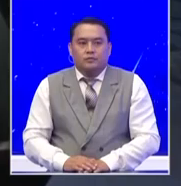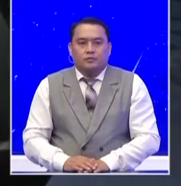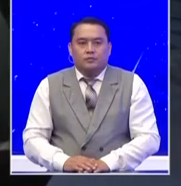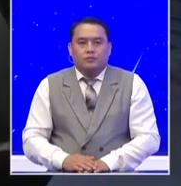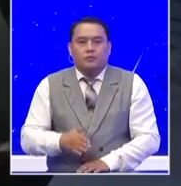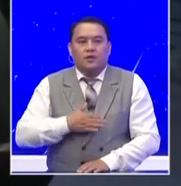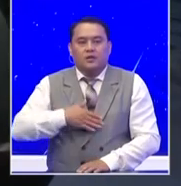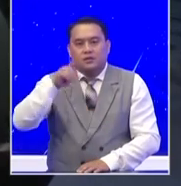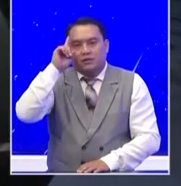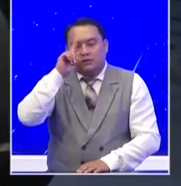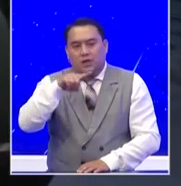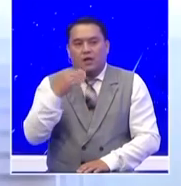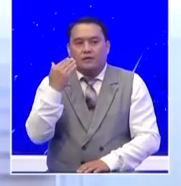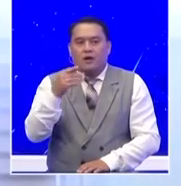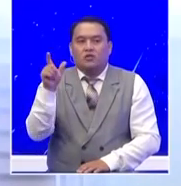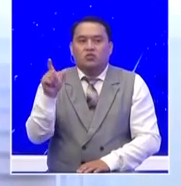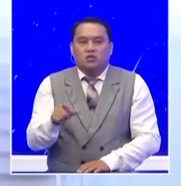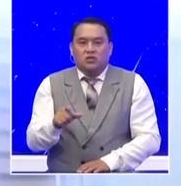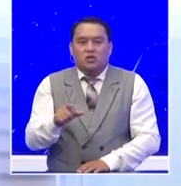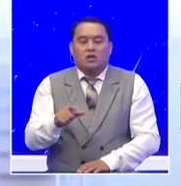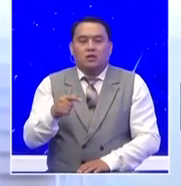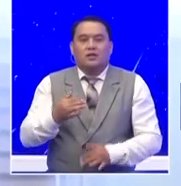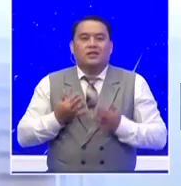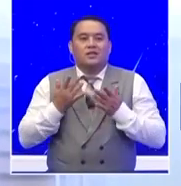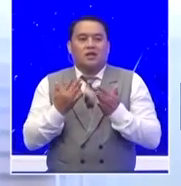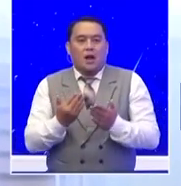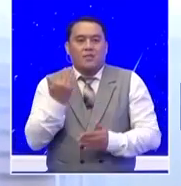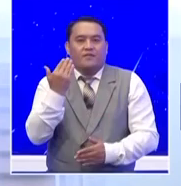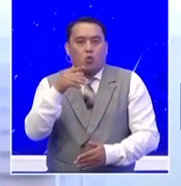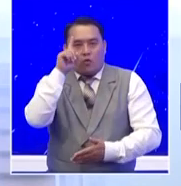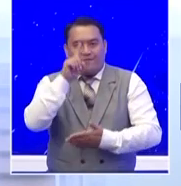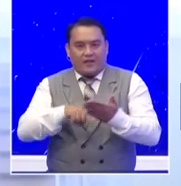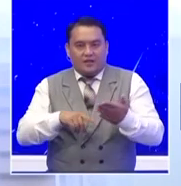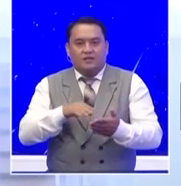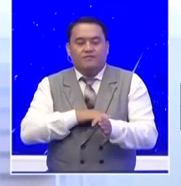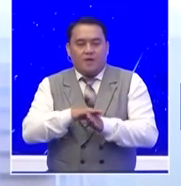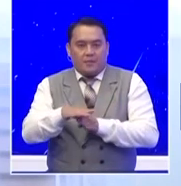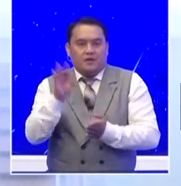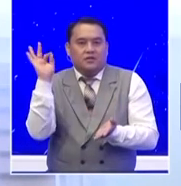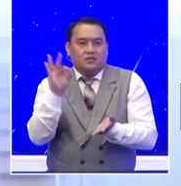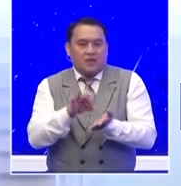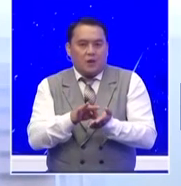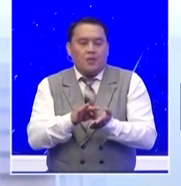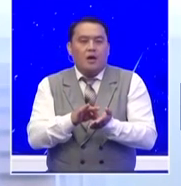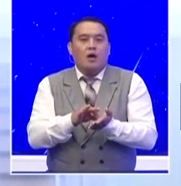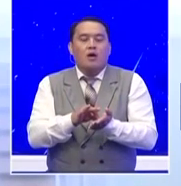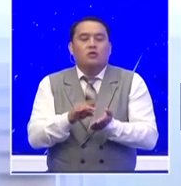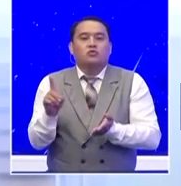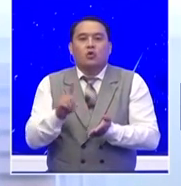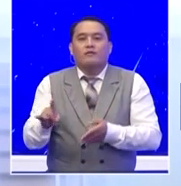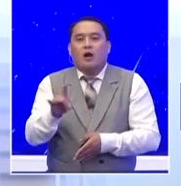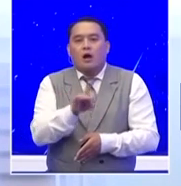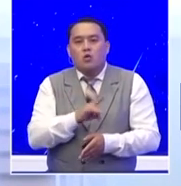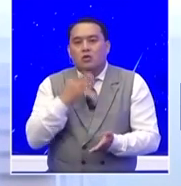Мы знаем Серикжана Эрикешева как человека энергичного и требовательного. И я уверен, что он справится с поставленной задачей. Тем более, что в